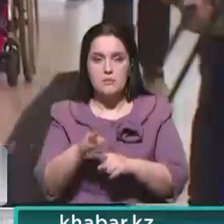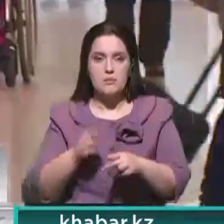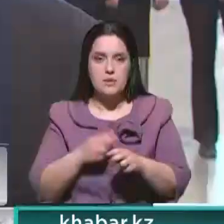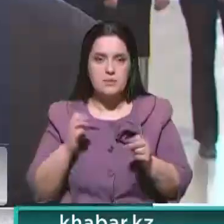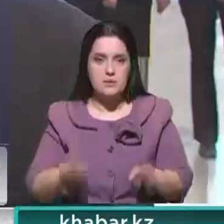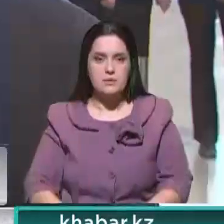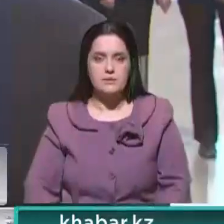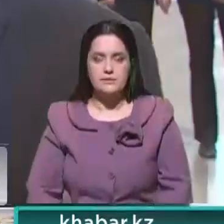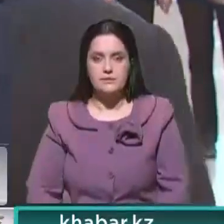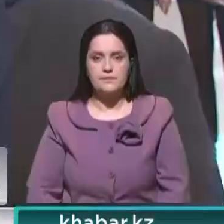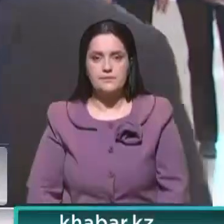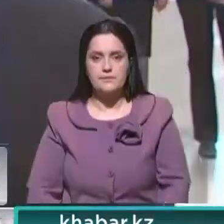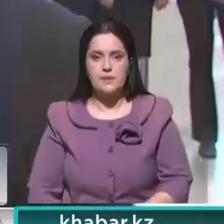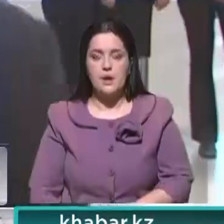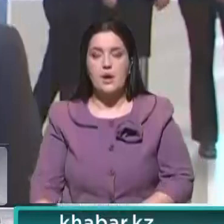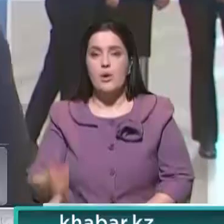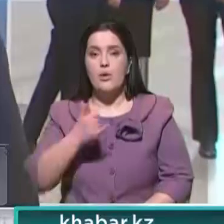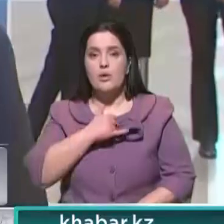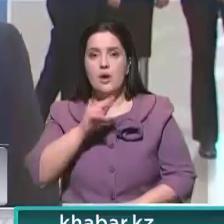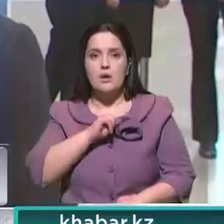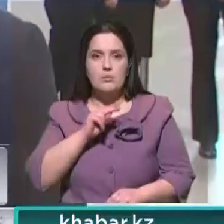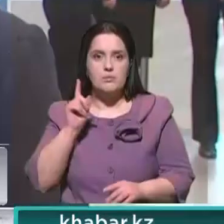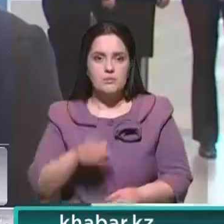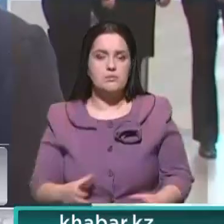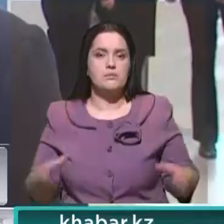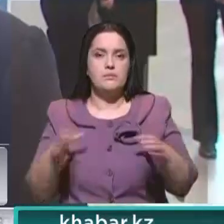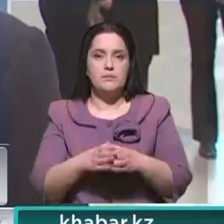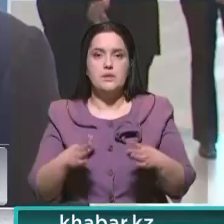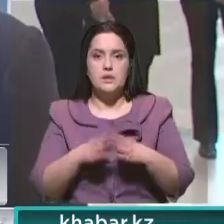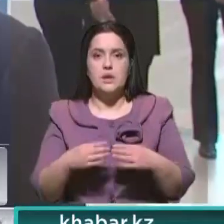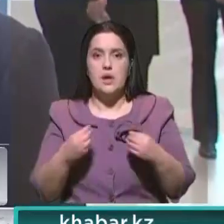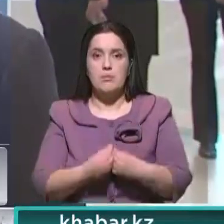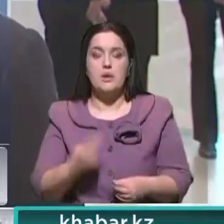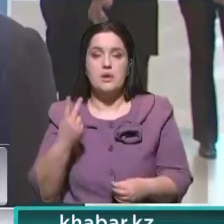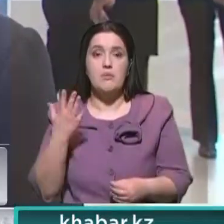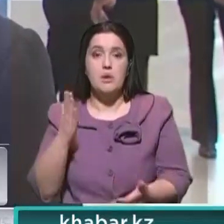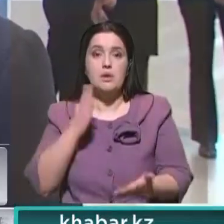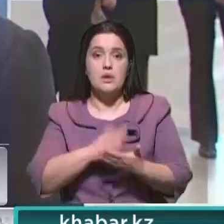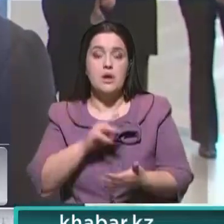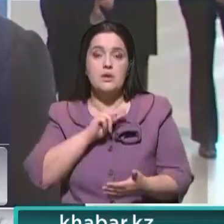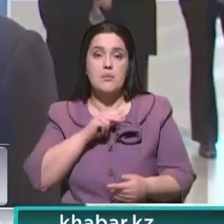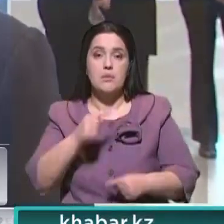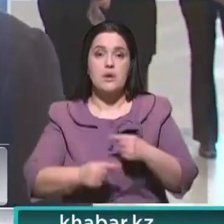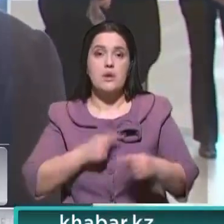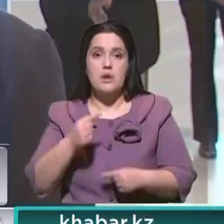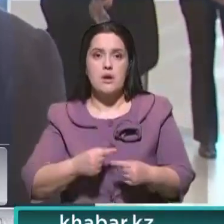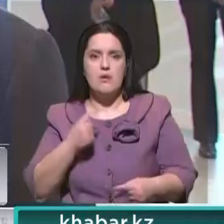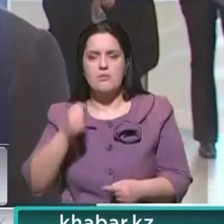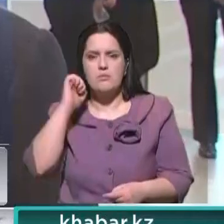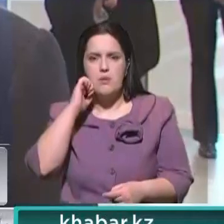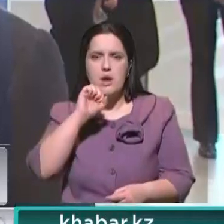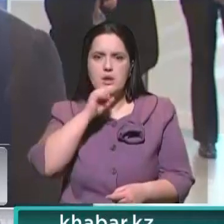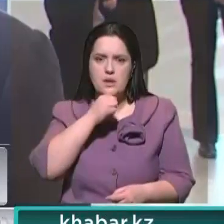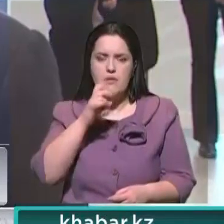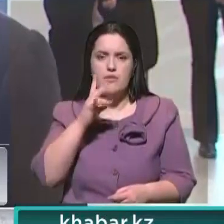безопасности. У нас работают целые семейные династии, их более 25. Есть такие, где трудятся представители третьего поколения.